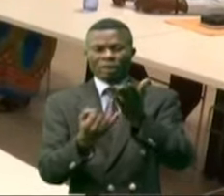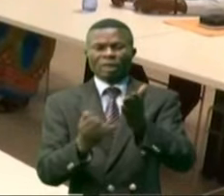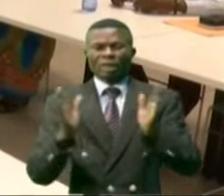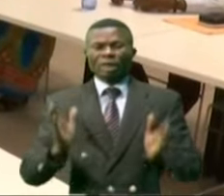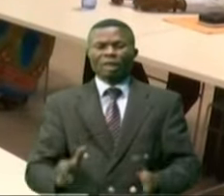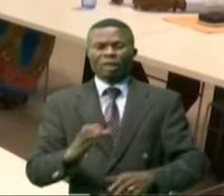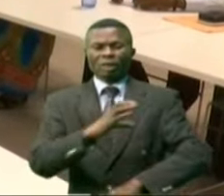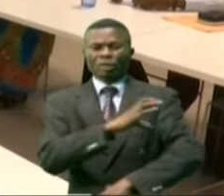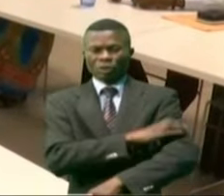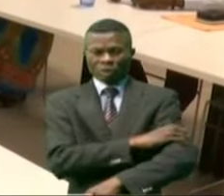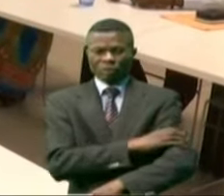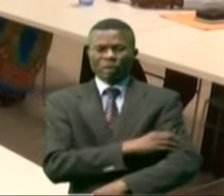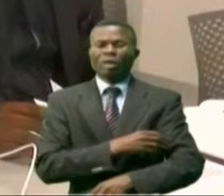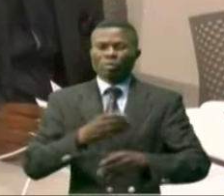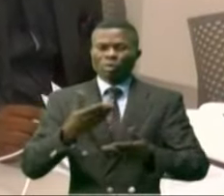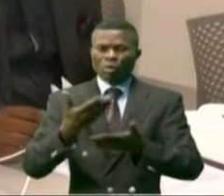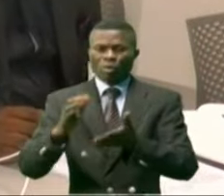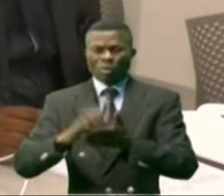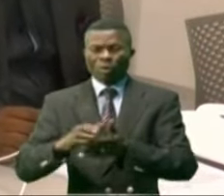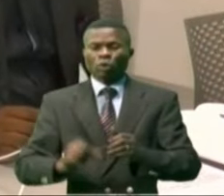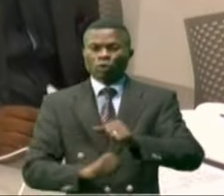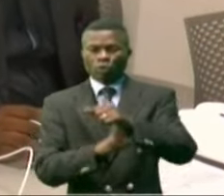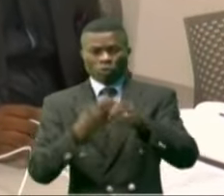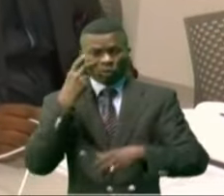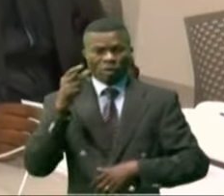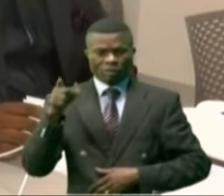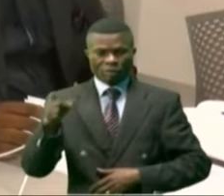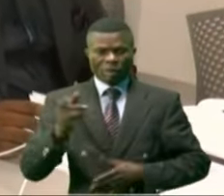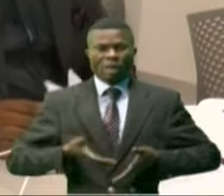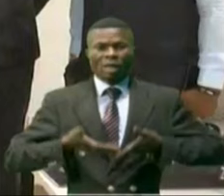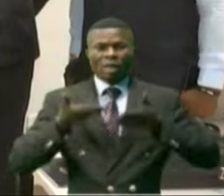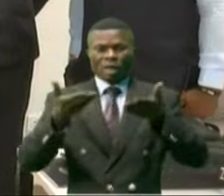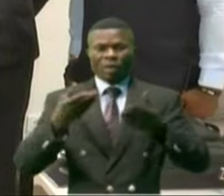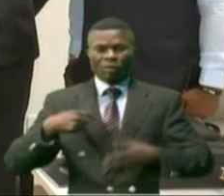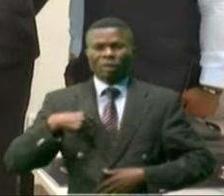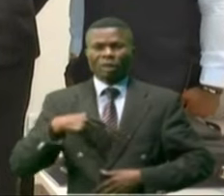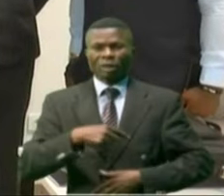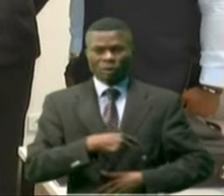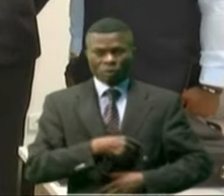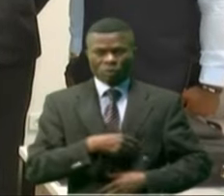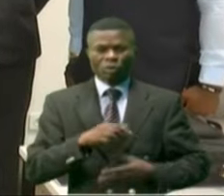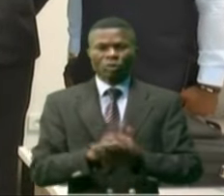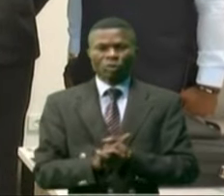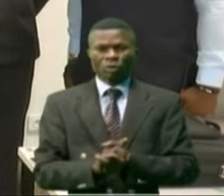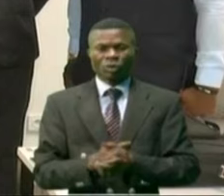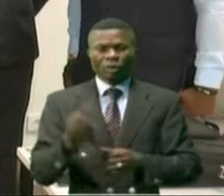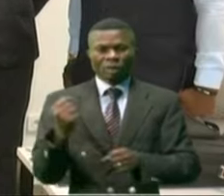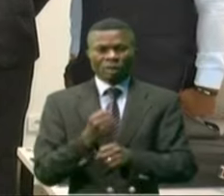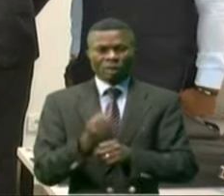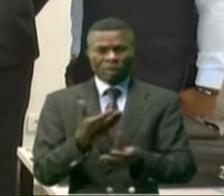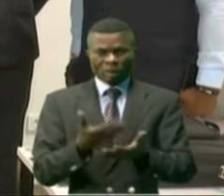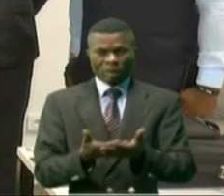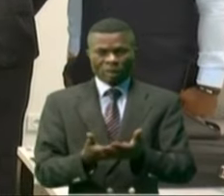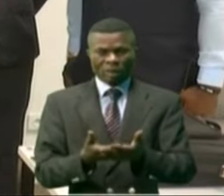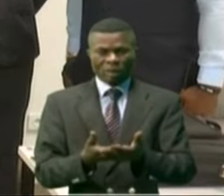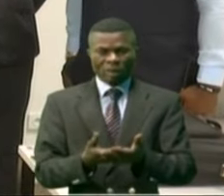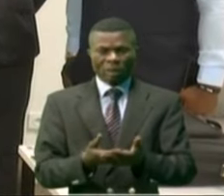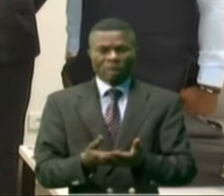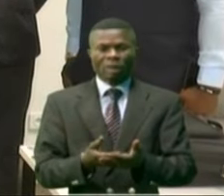pour indiquer ses priorités. Il nous a proposé un cadre de collaboration à travers lequel nous